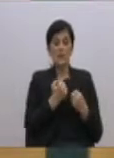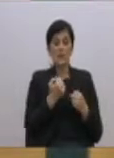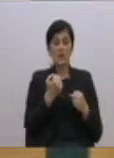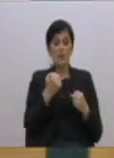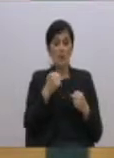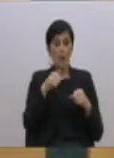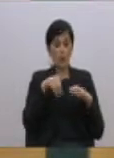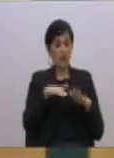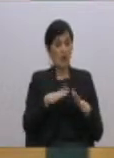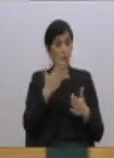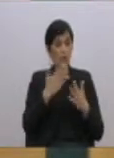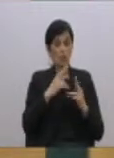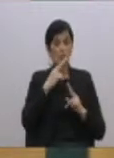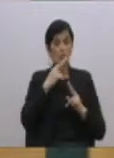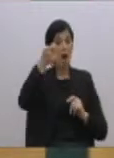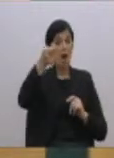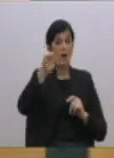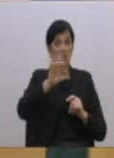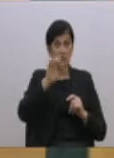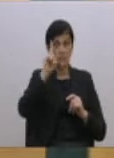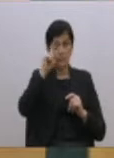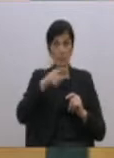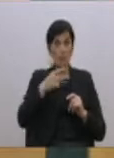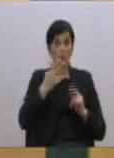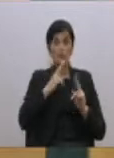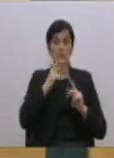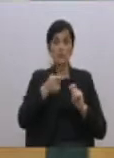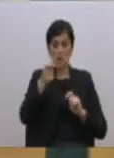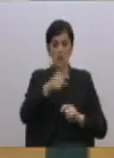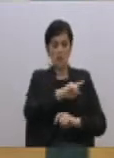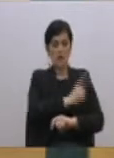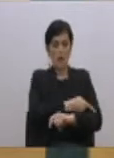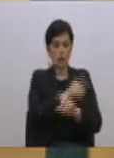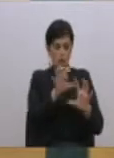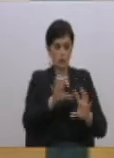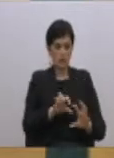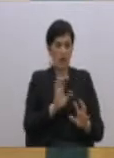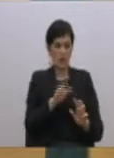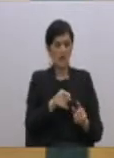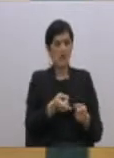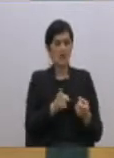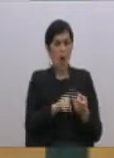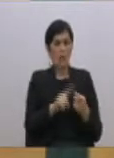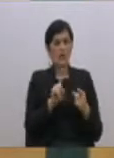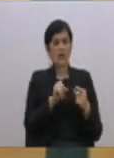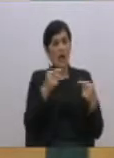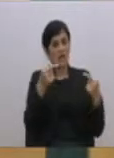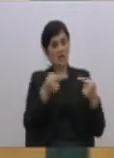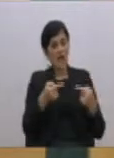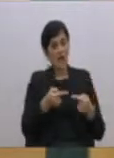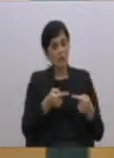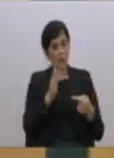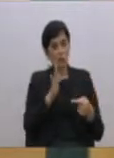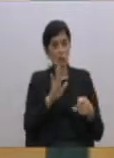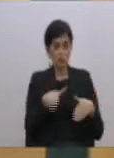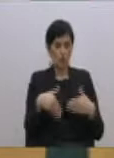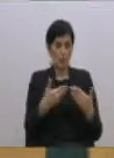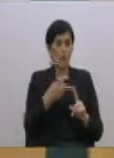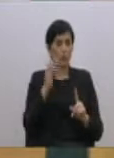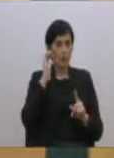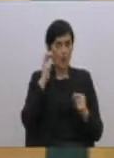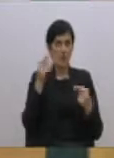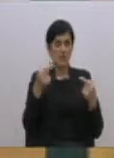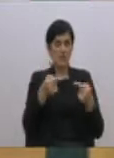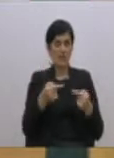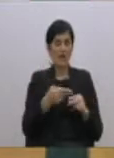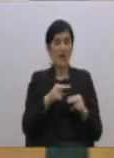თუ არ გასაჩივრდა, არავინ არ ასაჩივრებს, ან ერთზელაში შევა. შეგვიძლია ამასთან დაკავშირებით თუ რაიმე დასაზუსტებელი გექნებათ და შემოგთავაზებთ მეორე მოსმენით დავას,